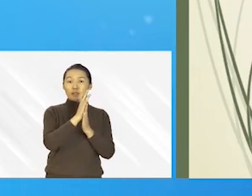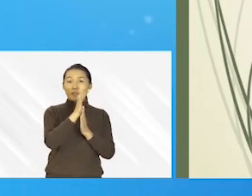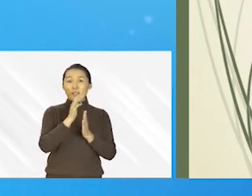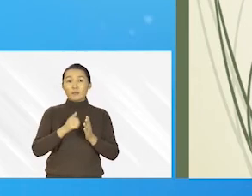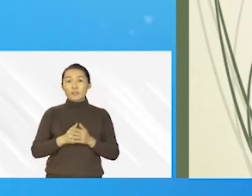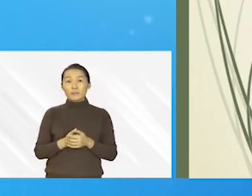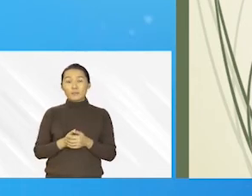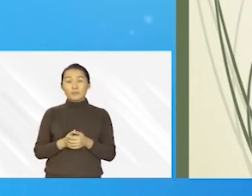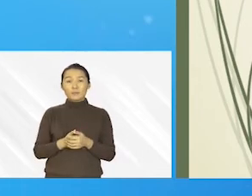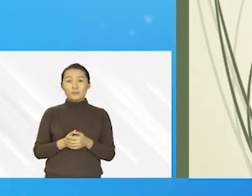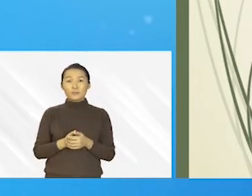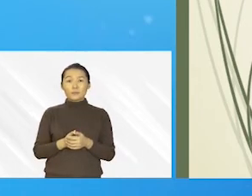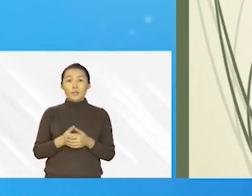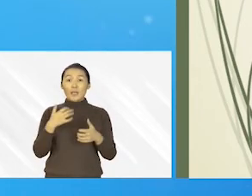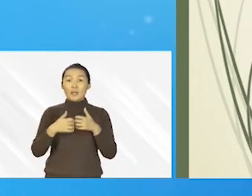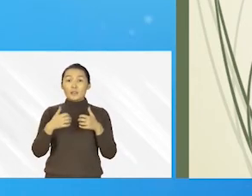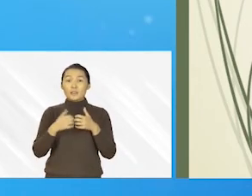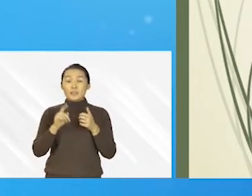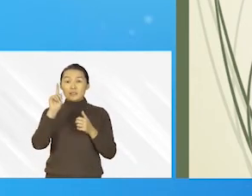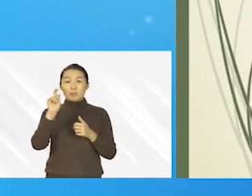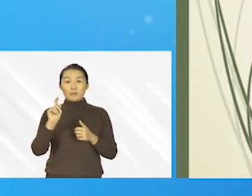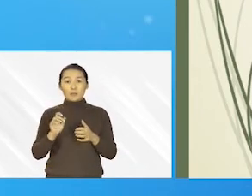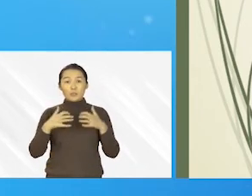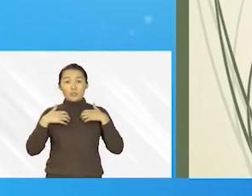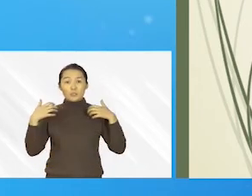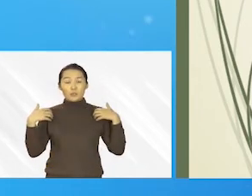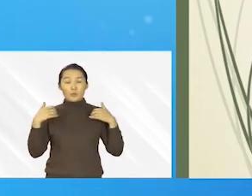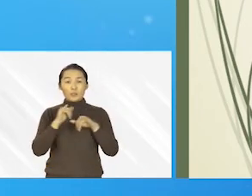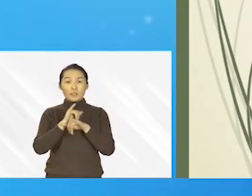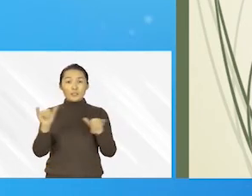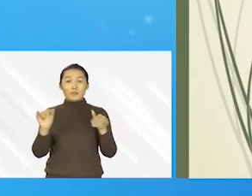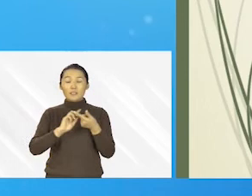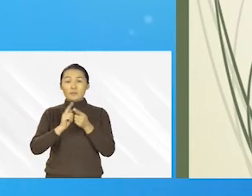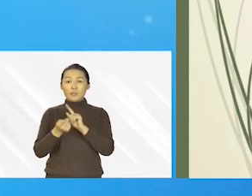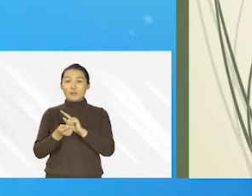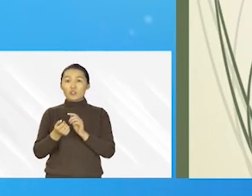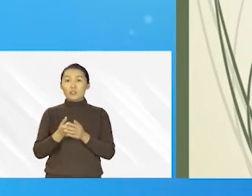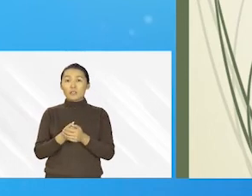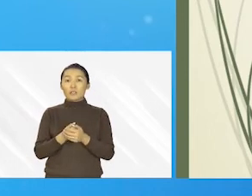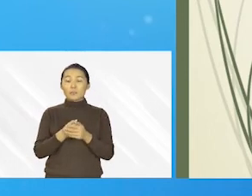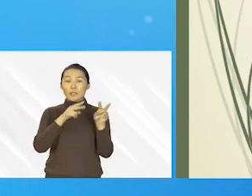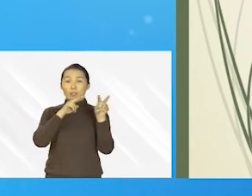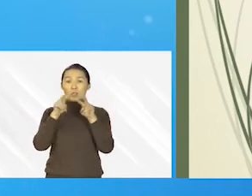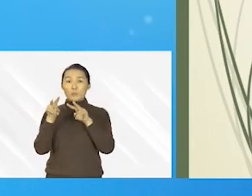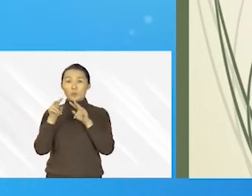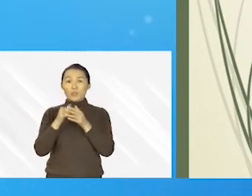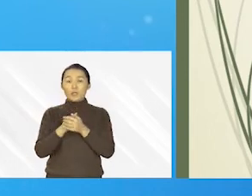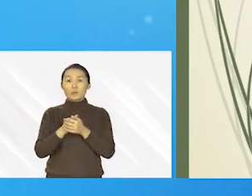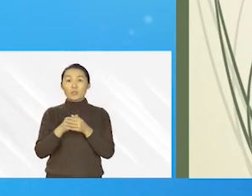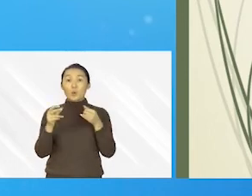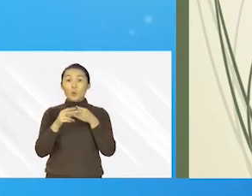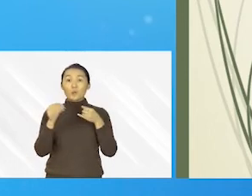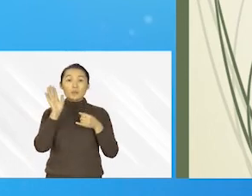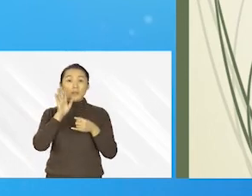растениями. Среди позвоночных животных развитие с превращением наблюдают в основном у